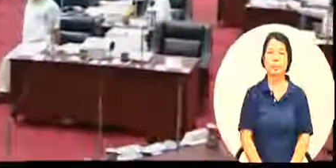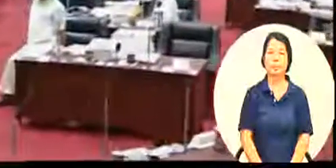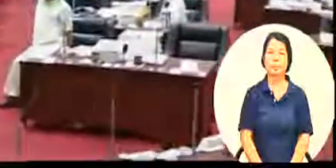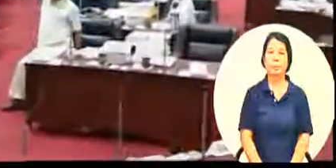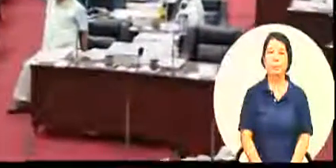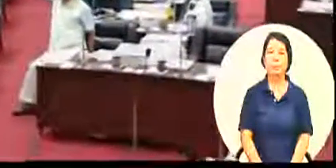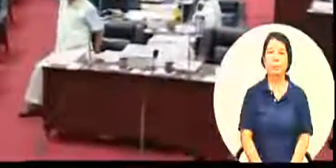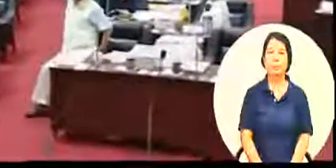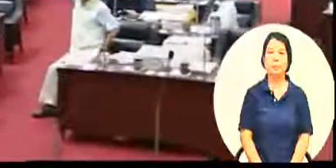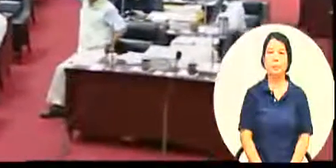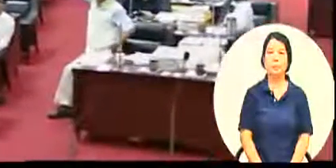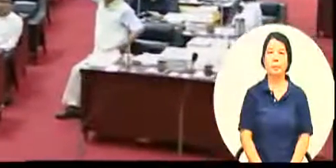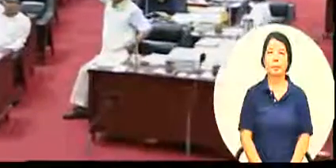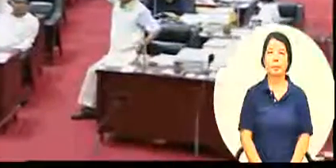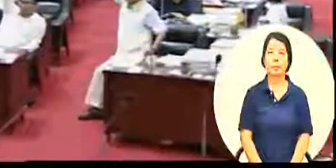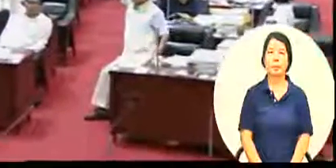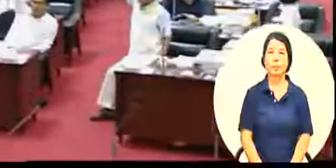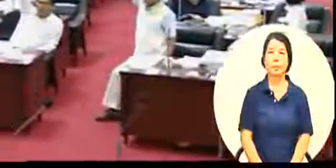买个两名了，先这了，